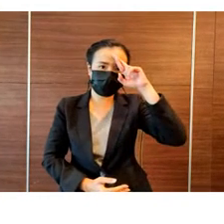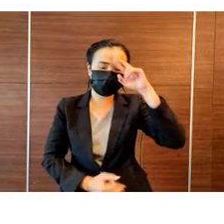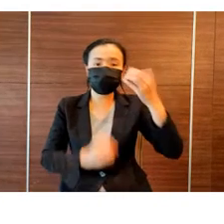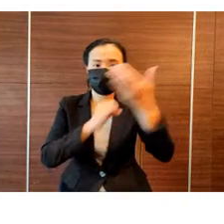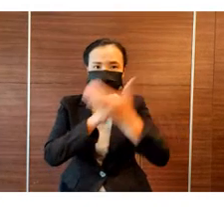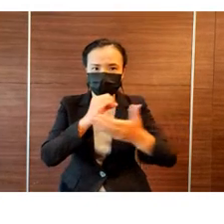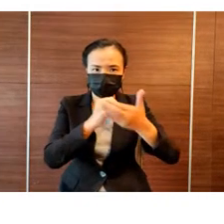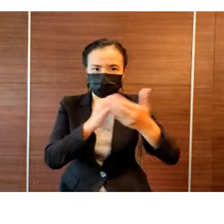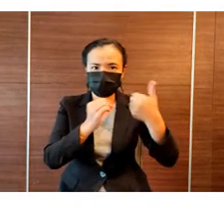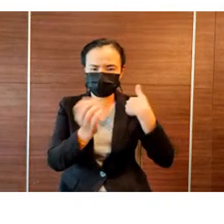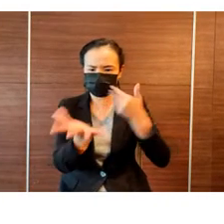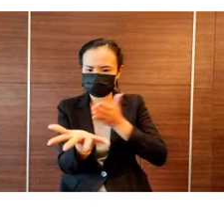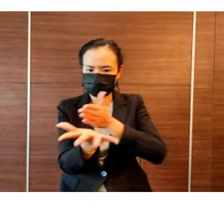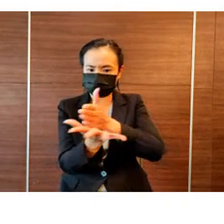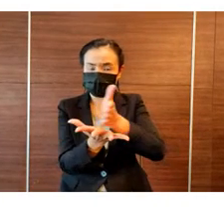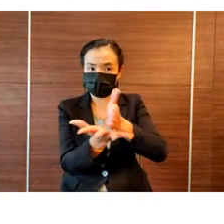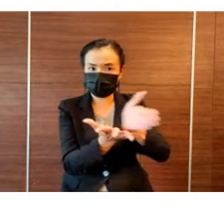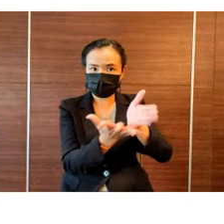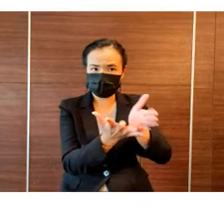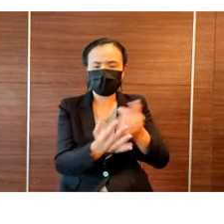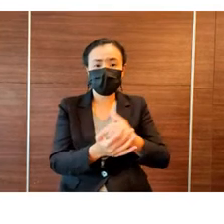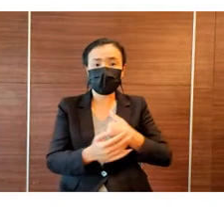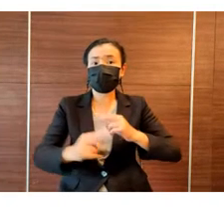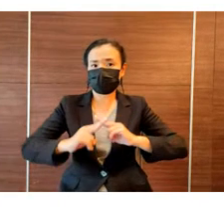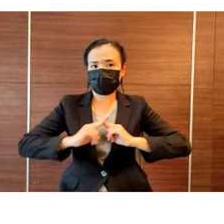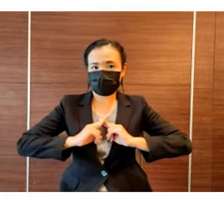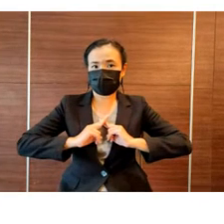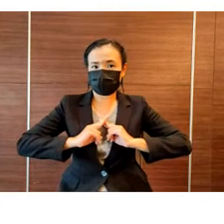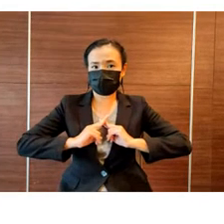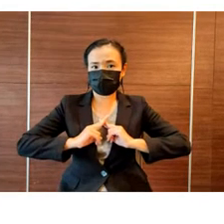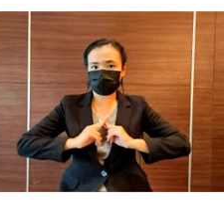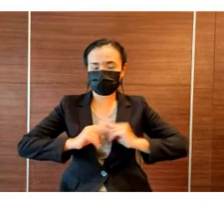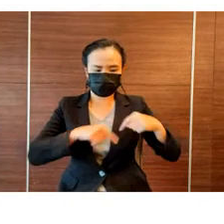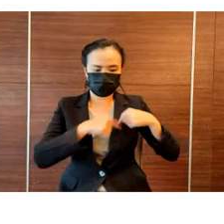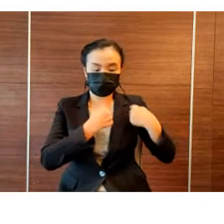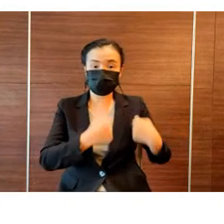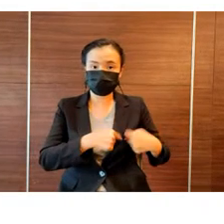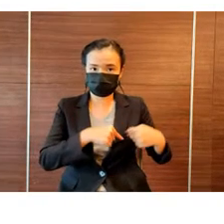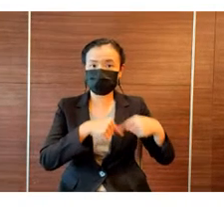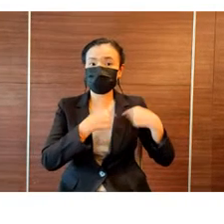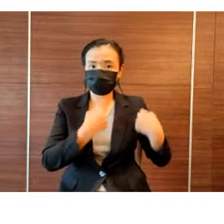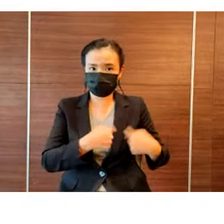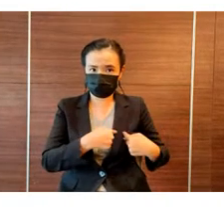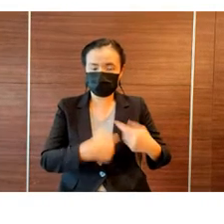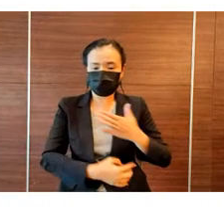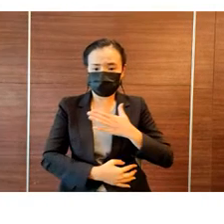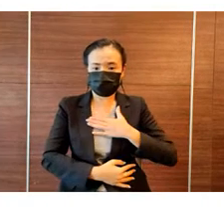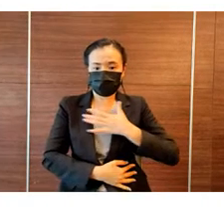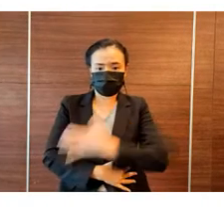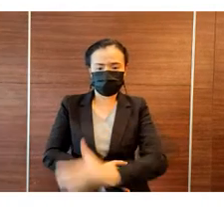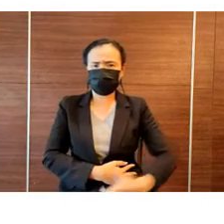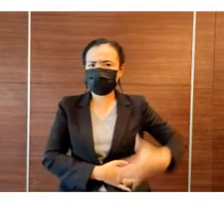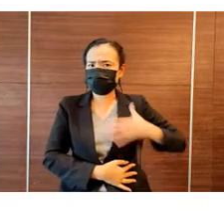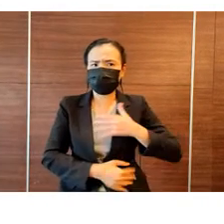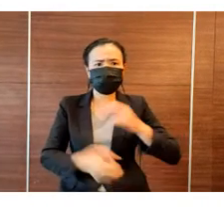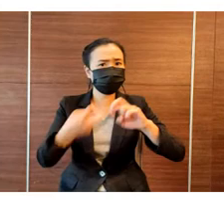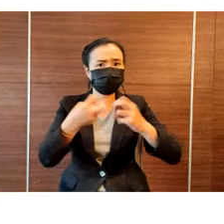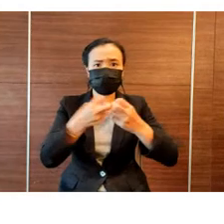ครับอย่างส่วนตัวของผมเนี่ยผมเป็นมิติทางด้านจิตใจร่างกายเราอ่ะเราไม่ได้มีปัญห